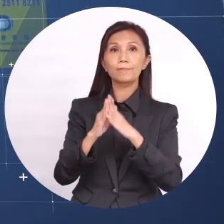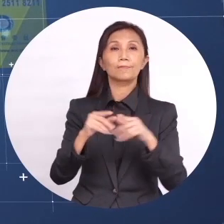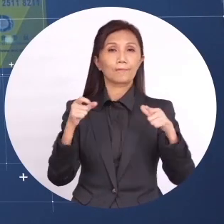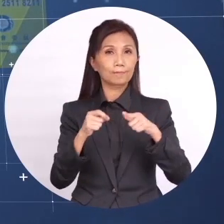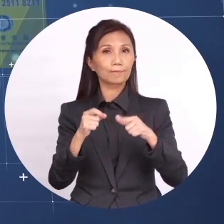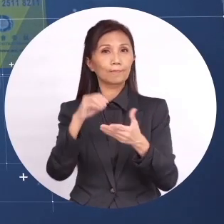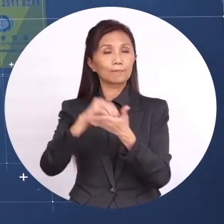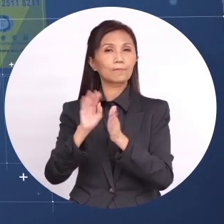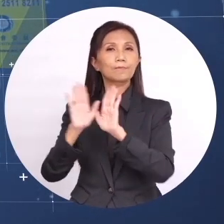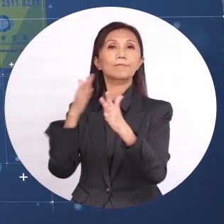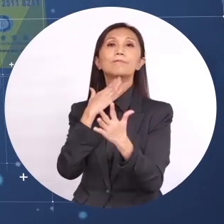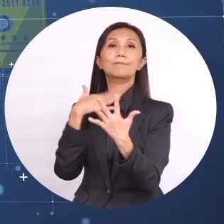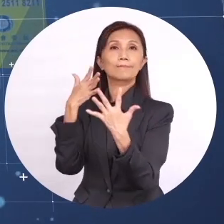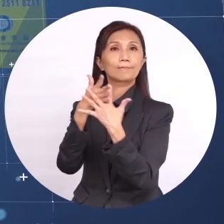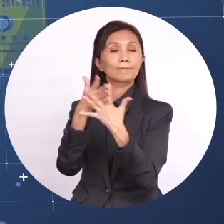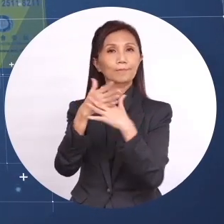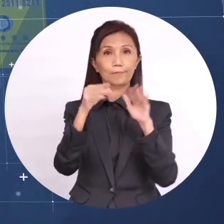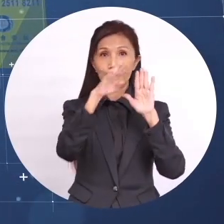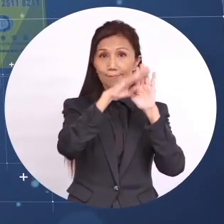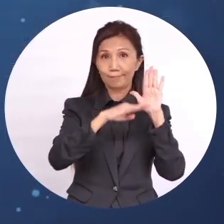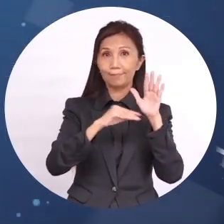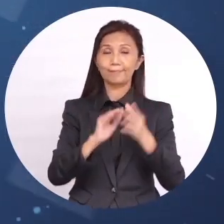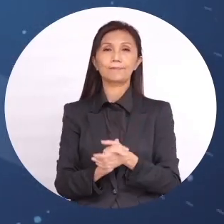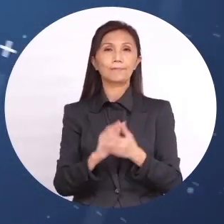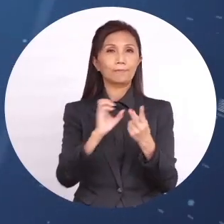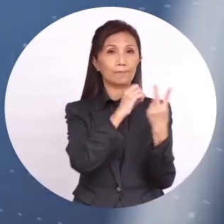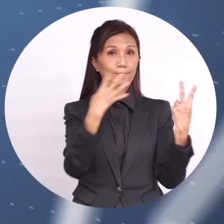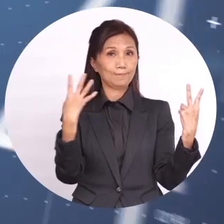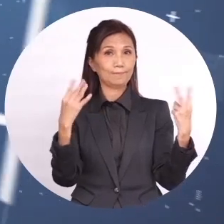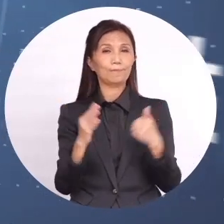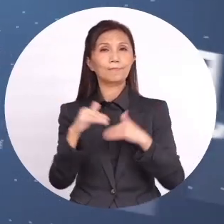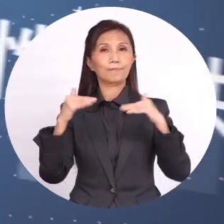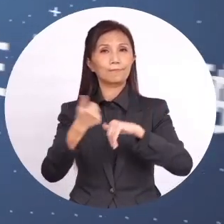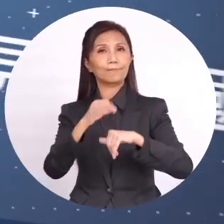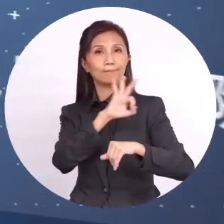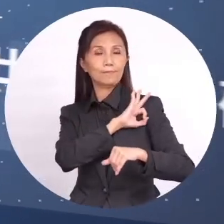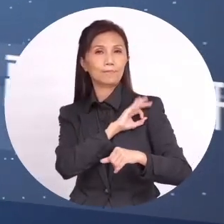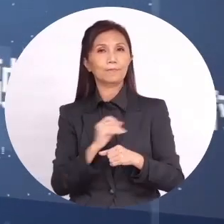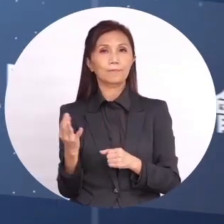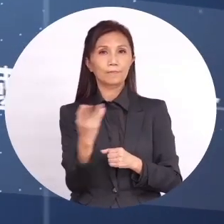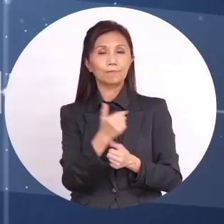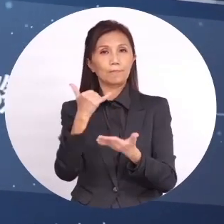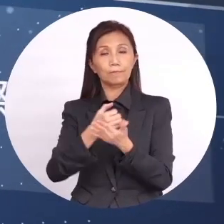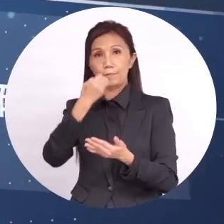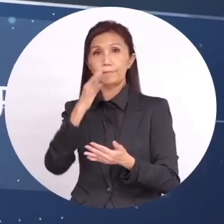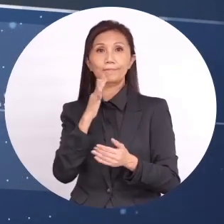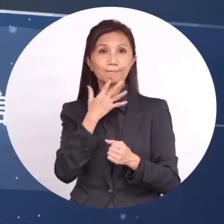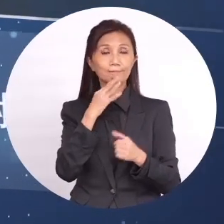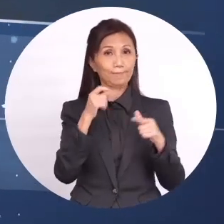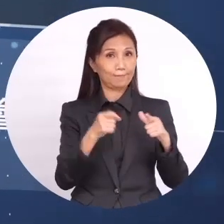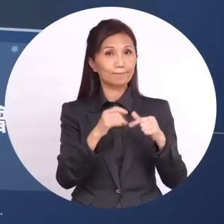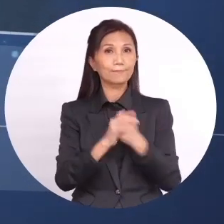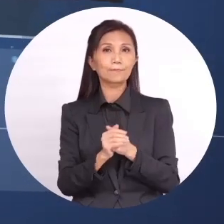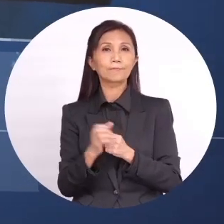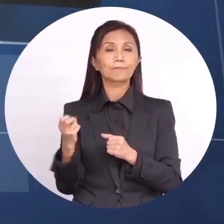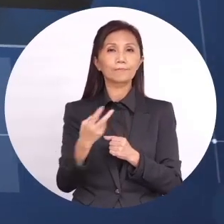业制定防止性骚扰的政策。2014年，平机会和欧盟驻香港和澳门办事